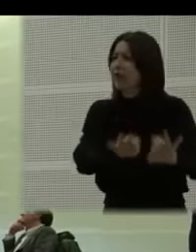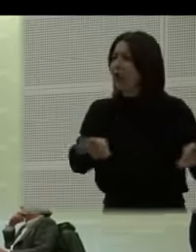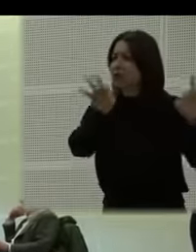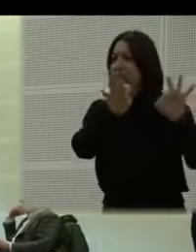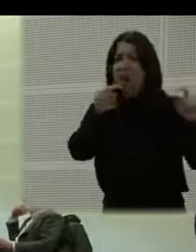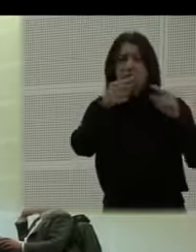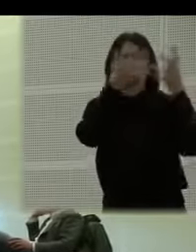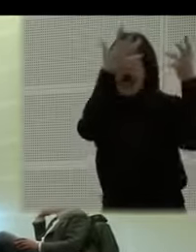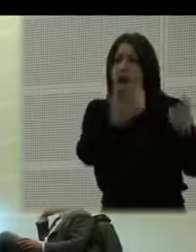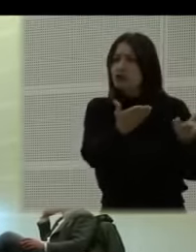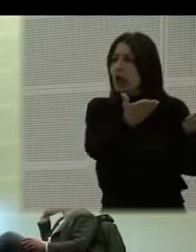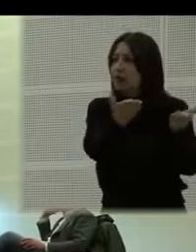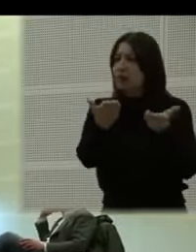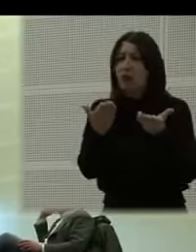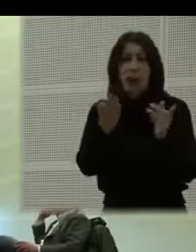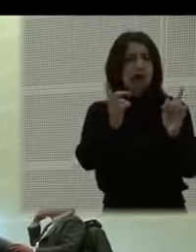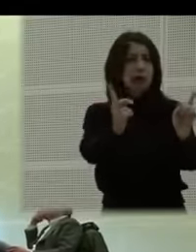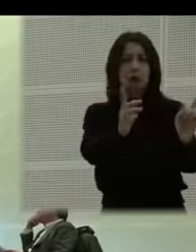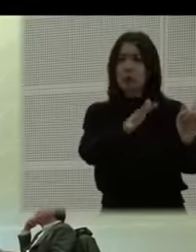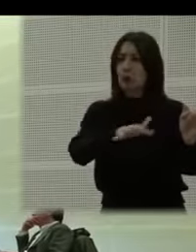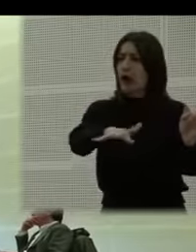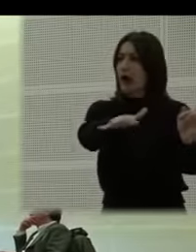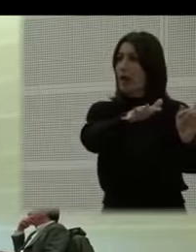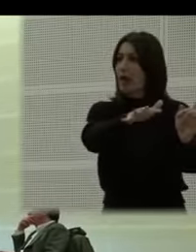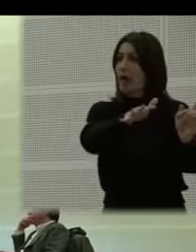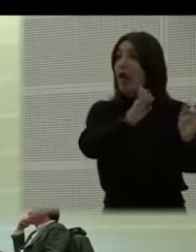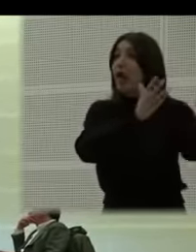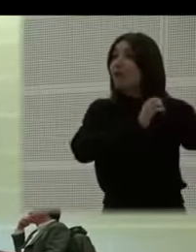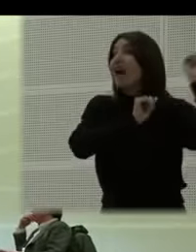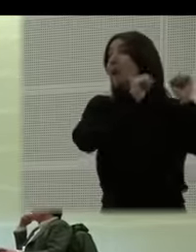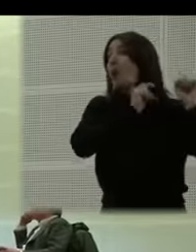accettata. I famosi selvaggi, no?